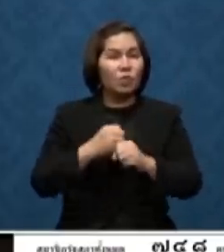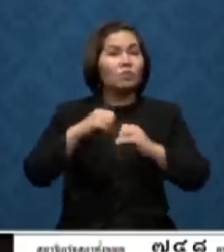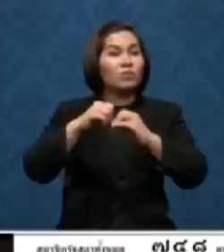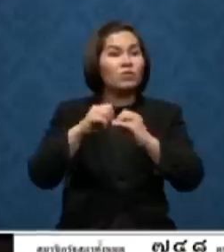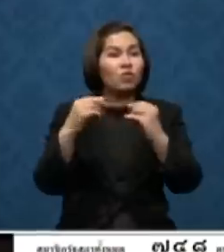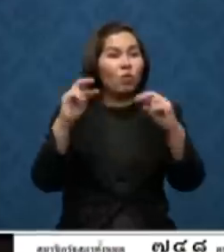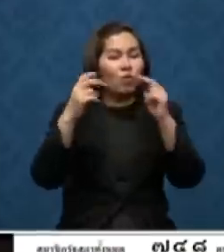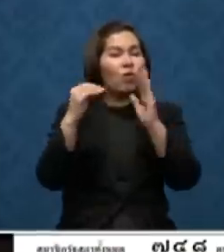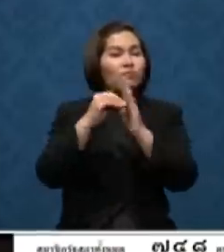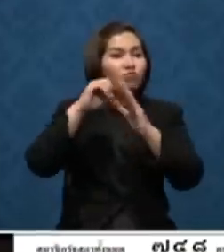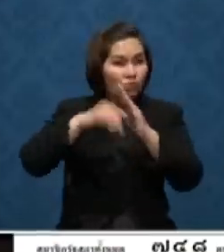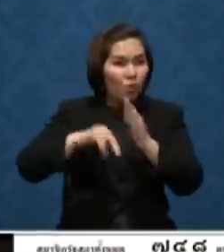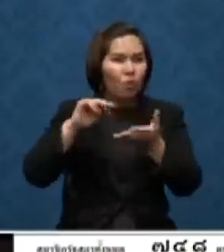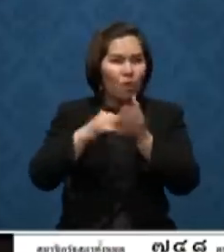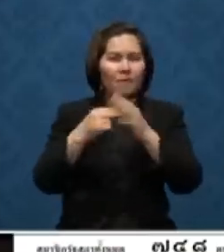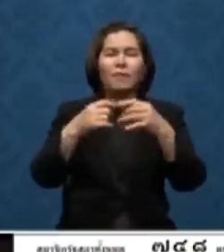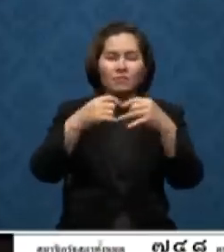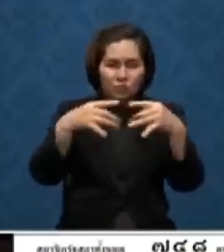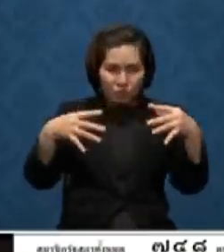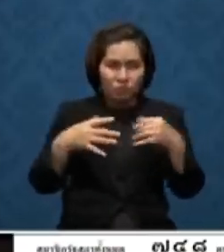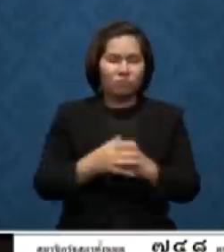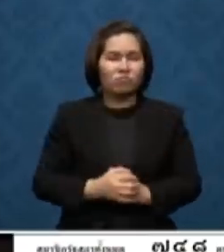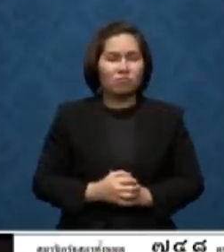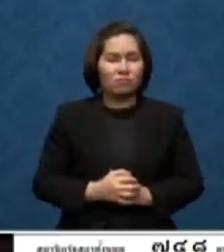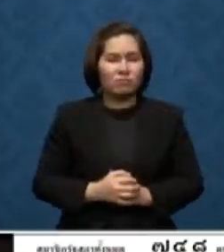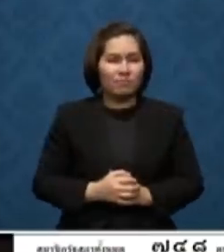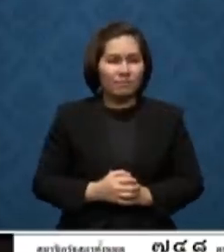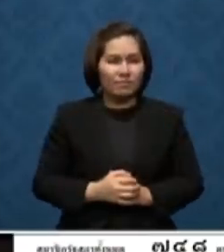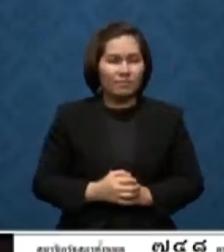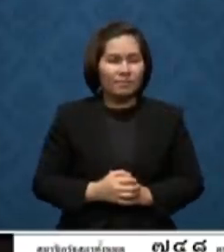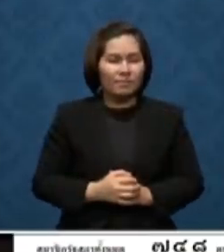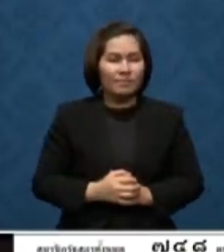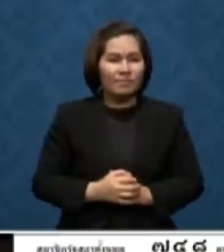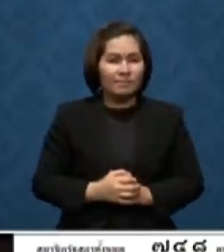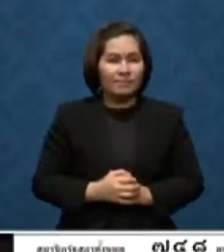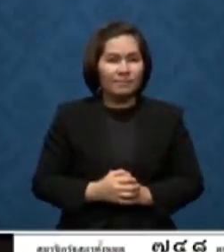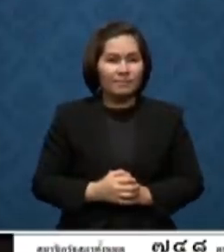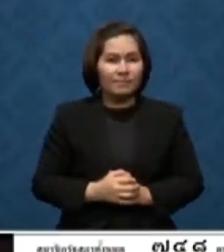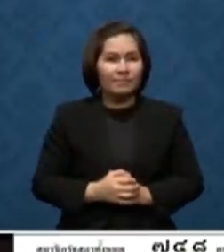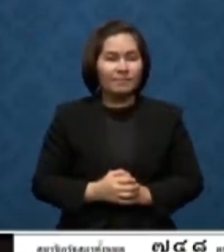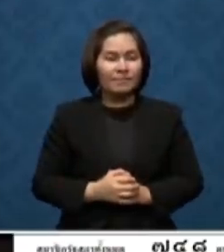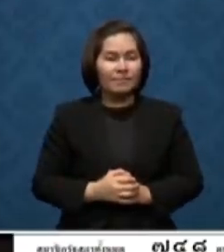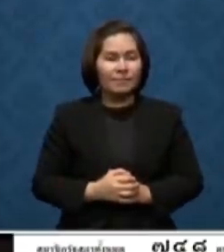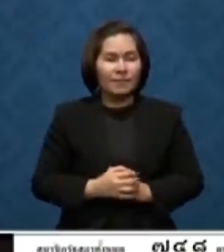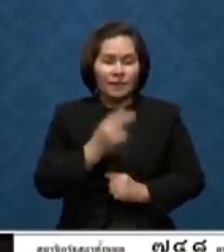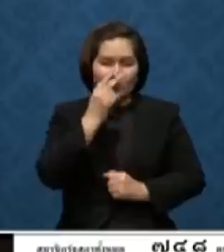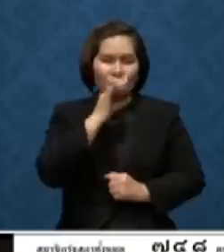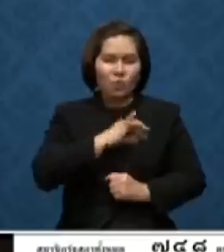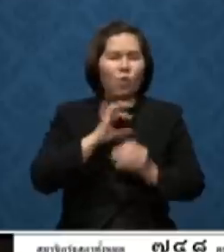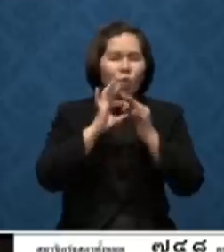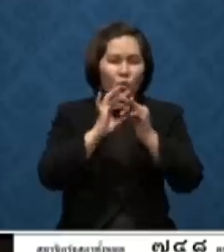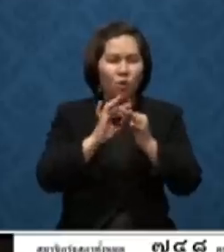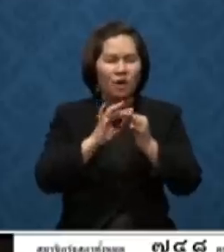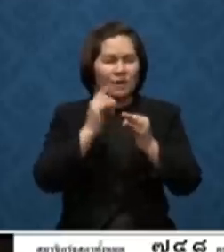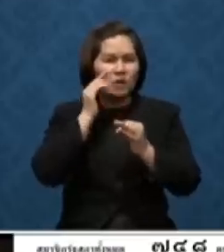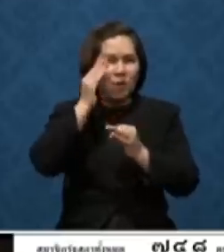ขัดกับหลักการตีความอย่างชัดเจนไม่สอดคล้องกับหลักนิติธรรมนะครับซึ่งเป็นเรื่องที่น่ากังวลและจะสร้างบรรทัดฐานที่